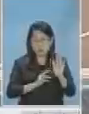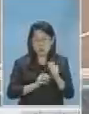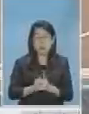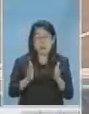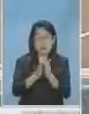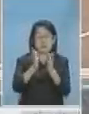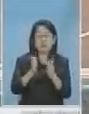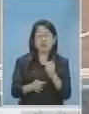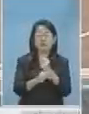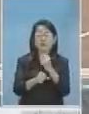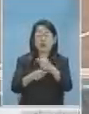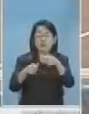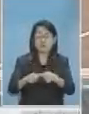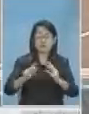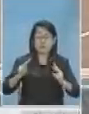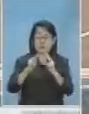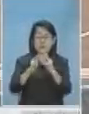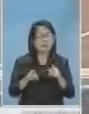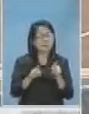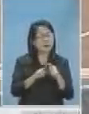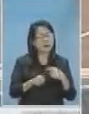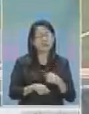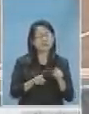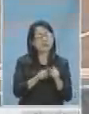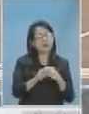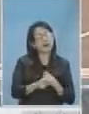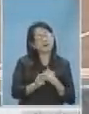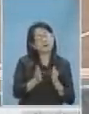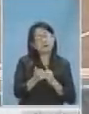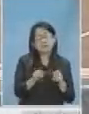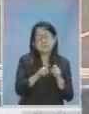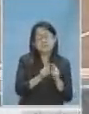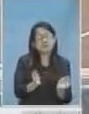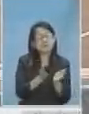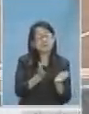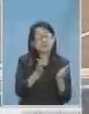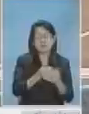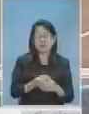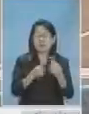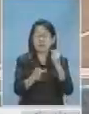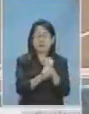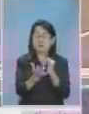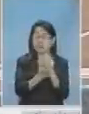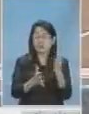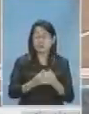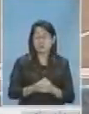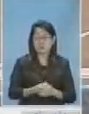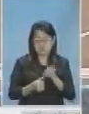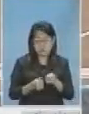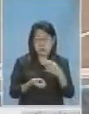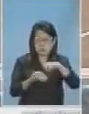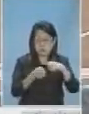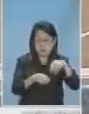ำกับของท่านเนี่ยเขาอยากจะเอาใจท่านครับแต่เขาเอาใจไม่ถูกเรื่องครับและมันคือปัญหาจริงๆครับตรงนี้เป็นเรื่อง